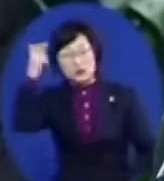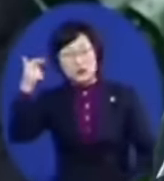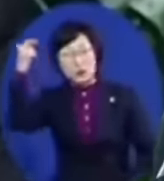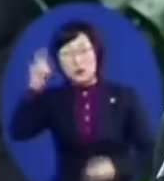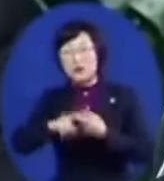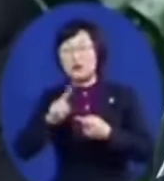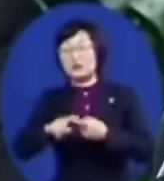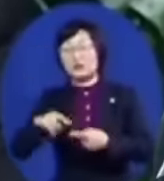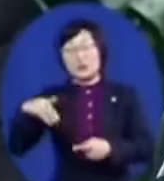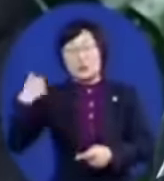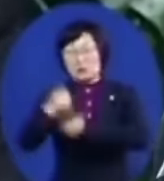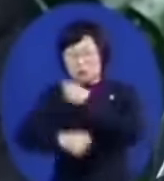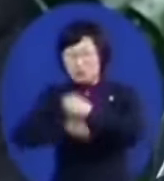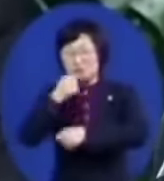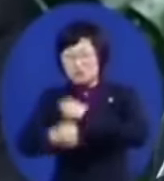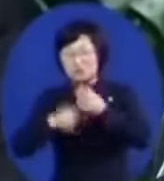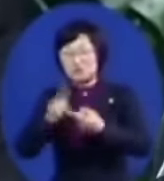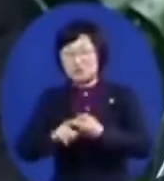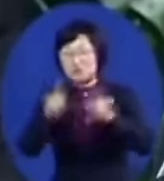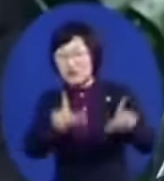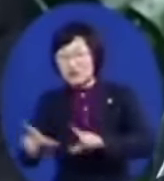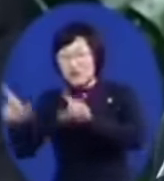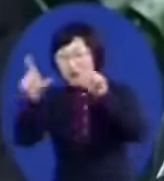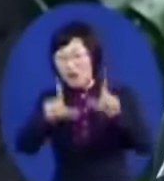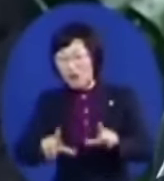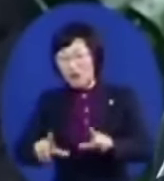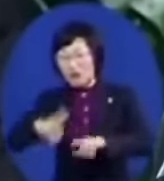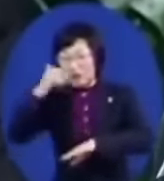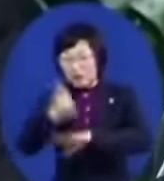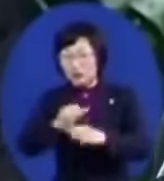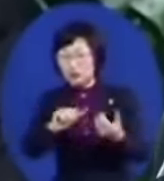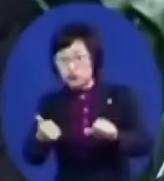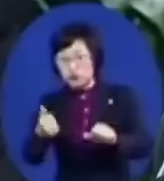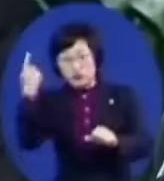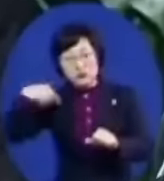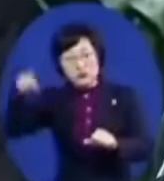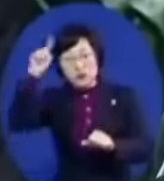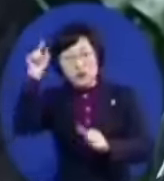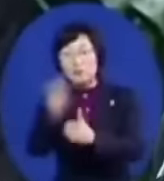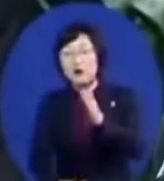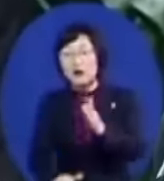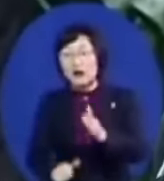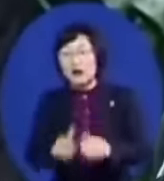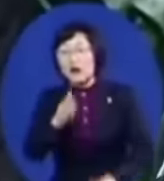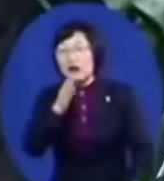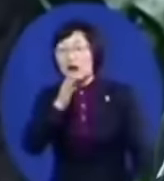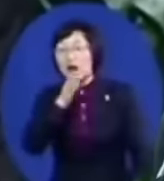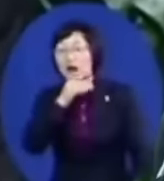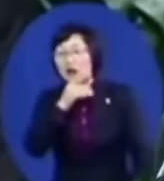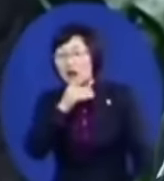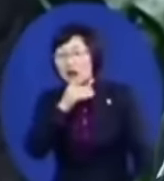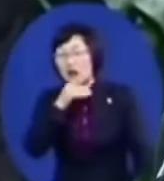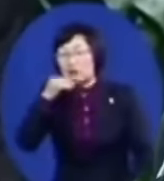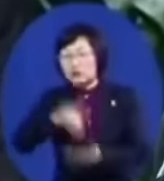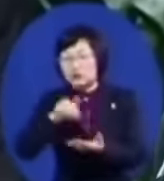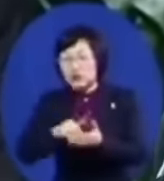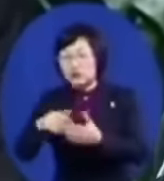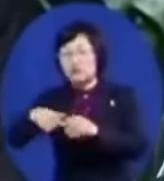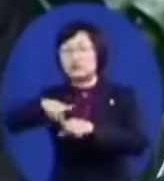마음대로 살다가 주지영염 속에 빠져서 살다가 죽어서 지옥에 떨어져서 그때야 후회를 해도